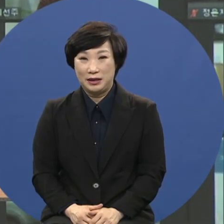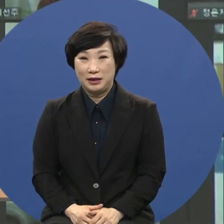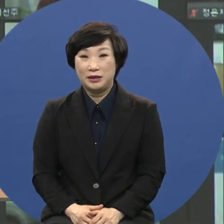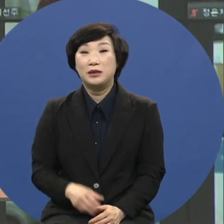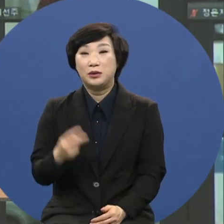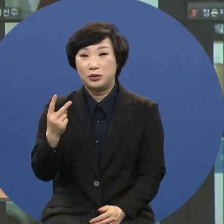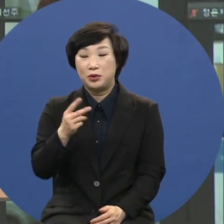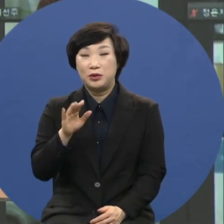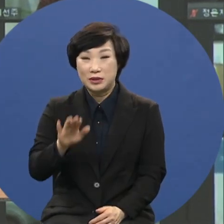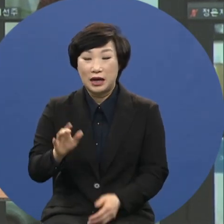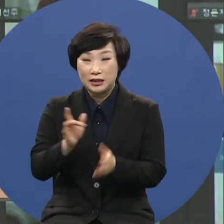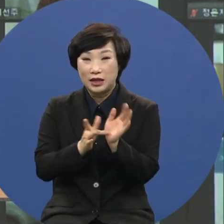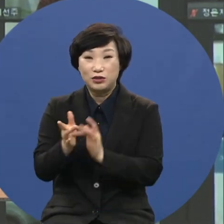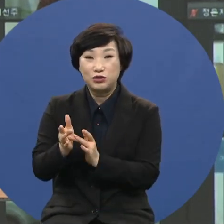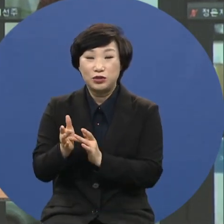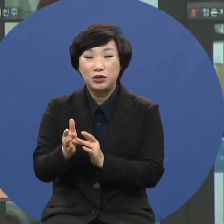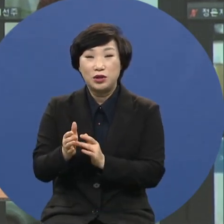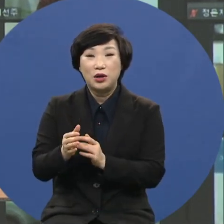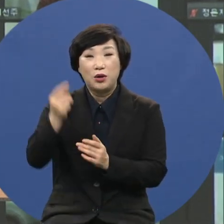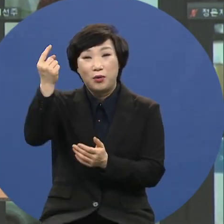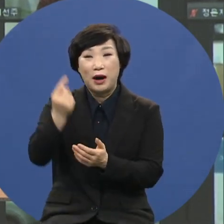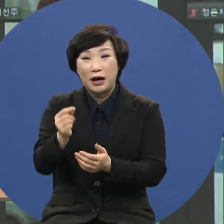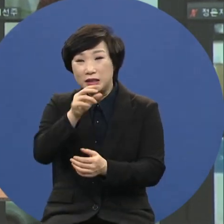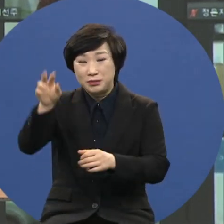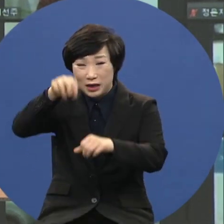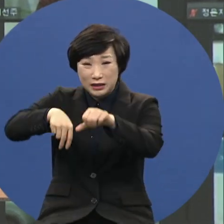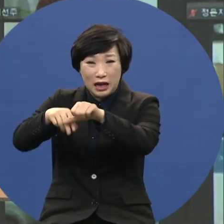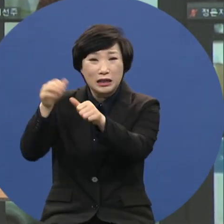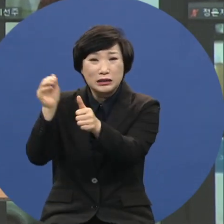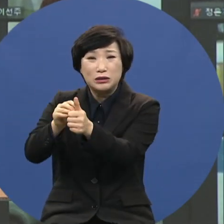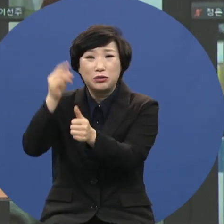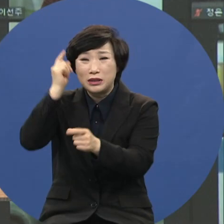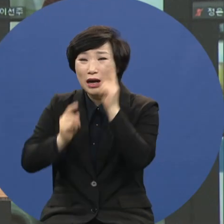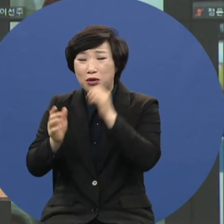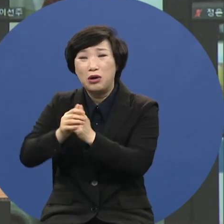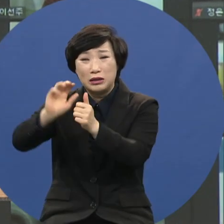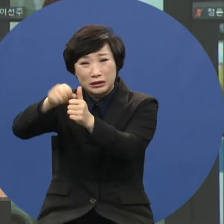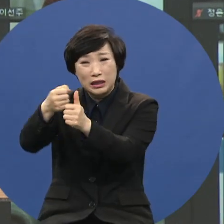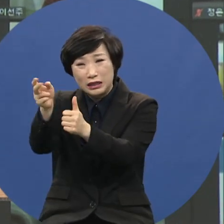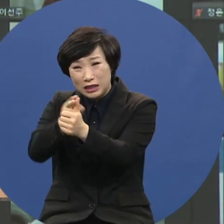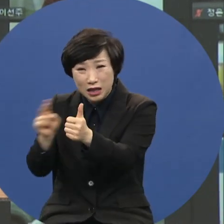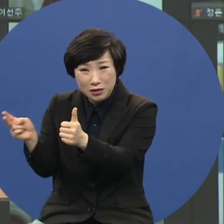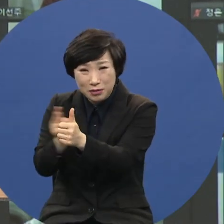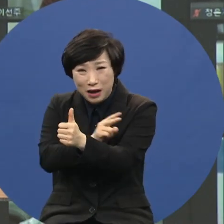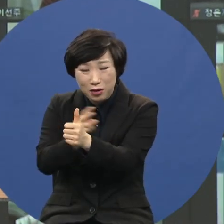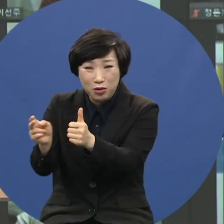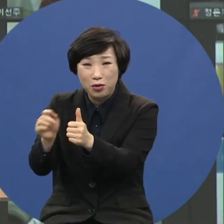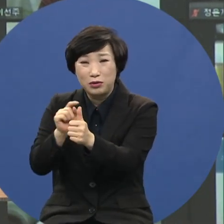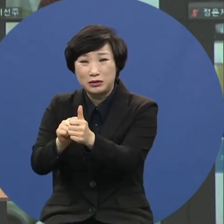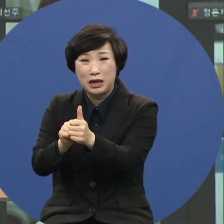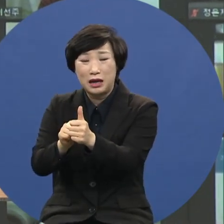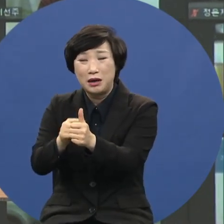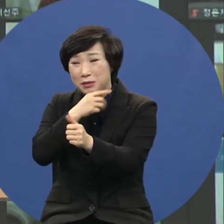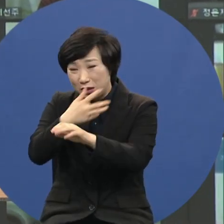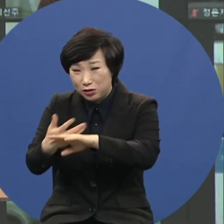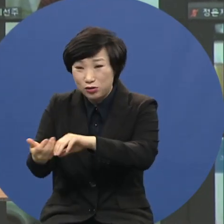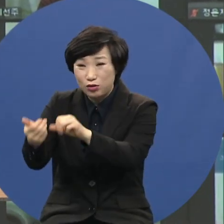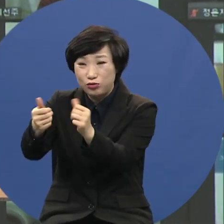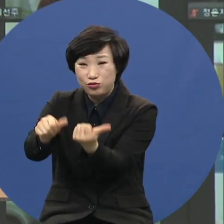그리고 예수가 왜 찔리고 상하고 징계받고 채찍에 맞고 그토록 잔인하게 피